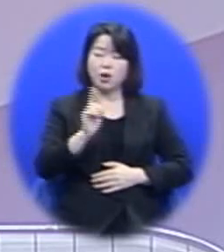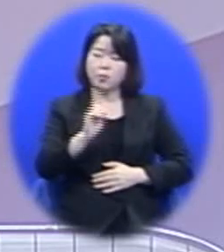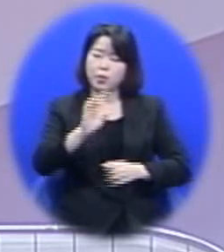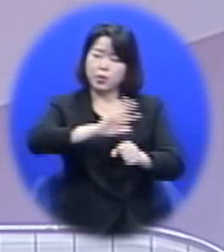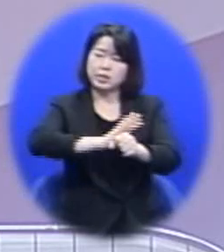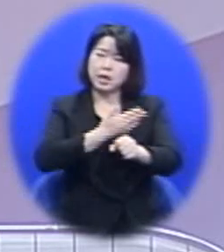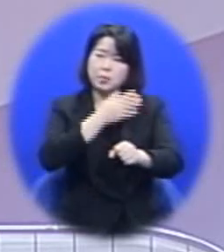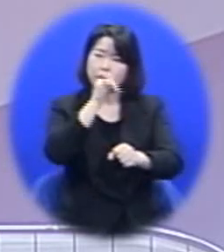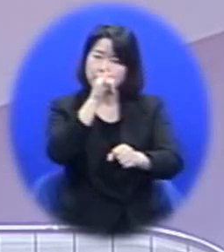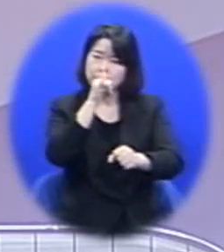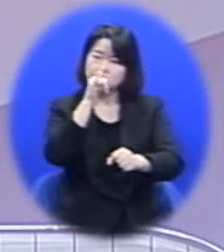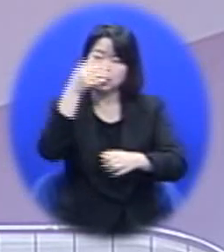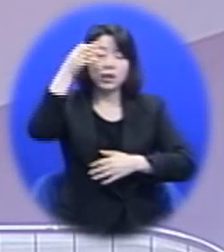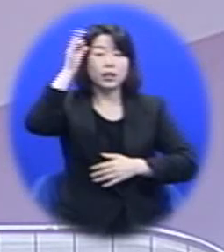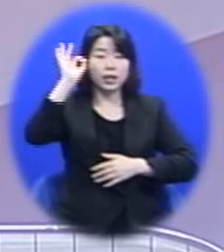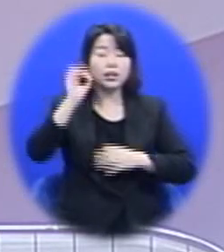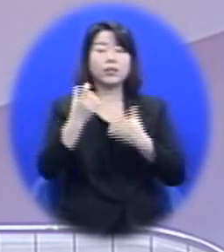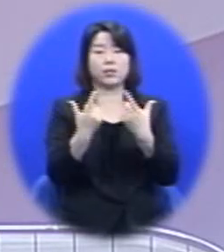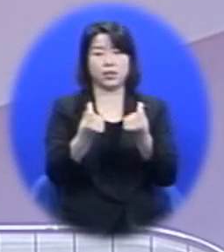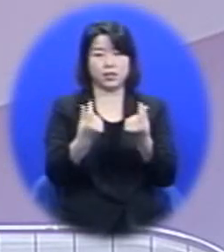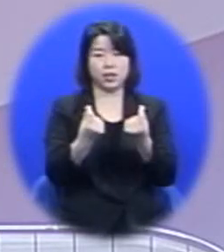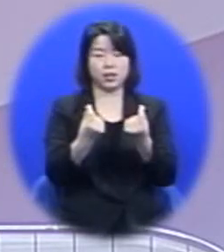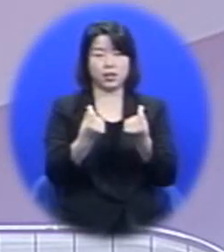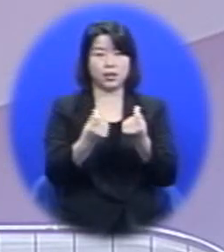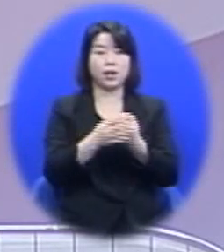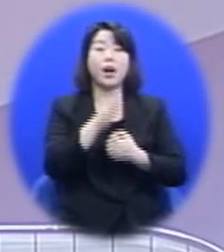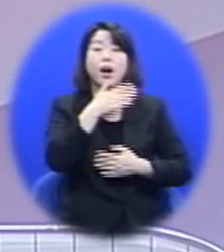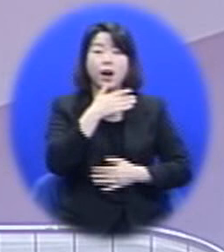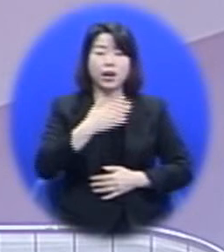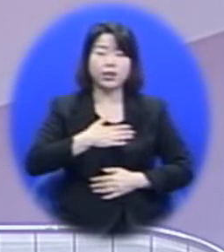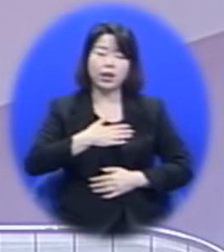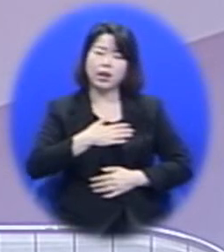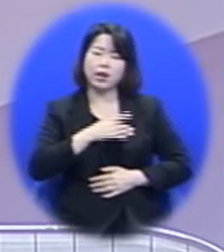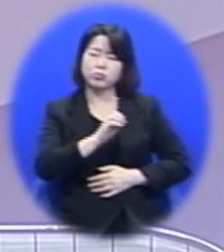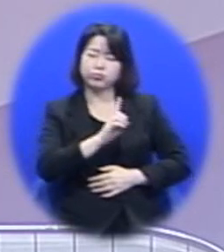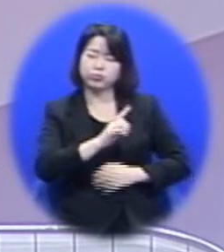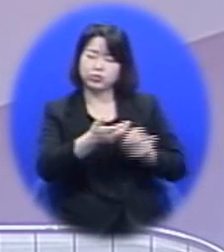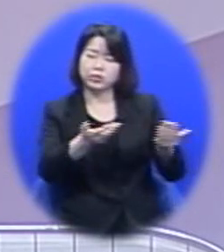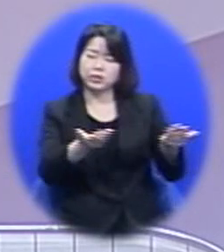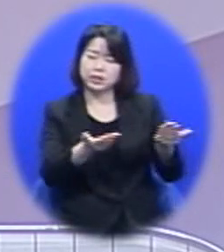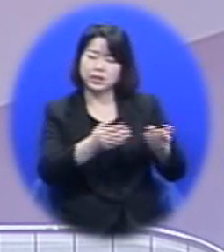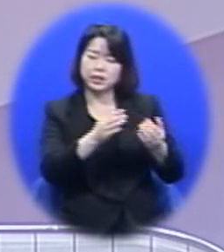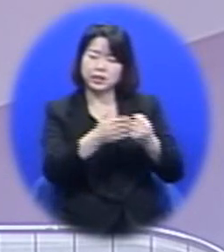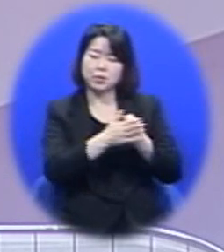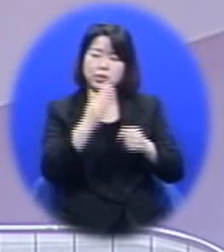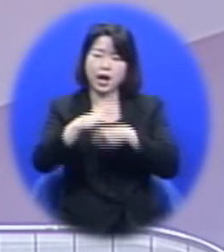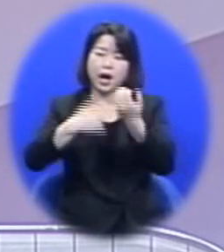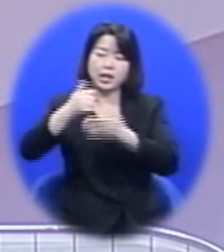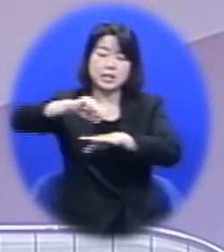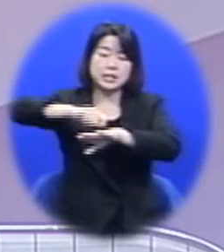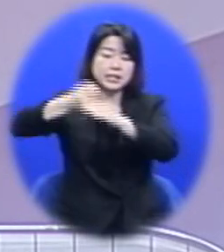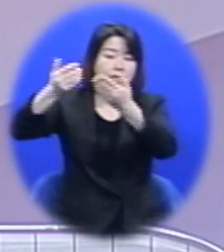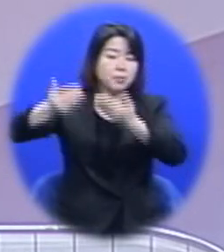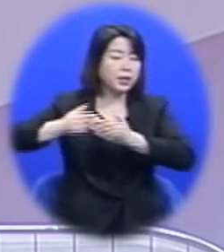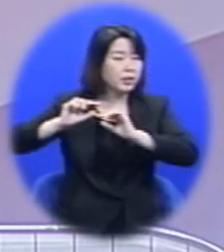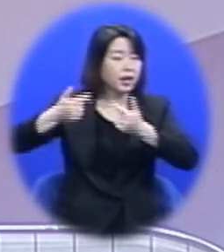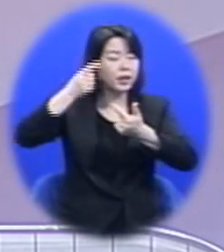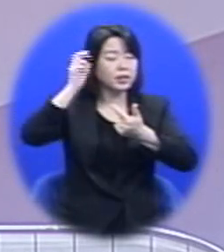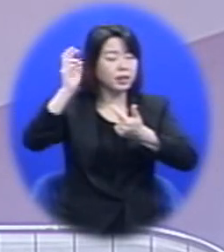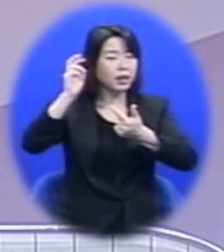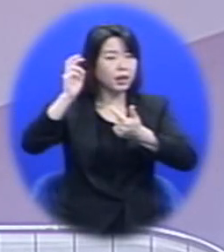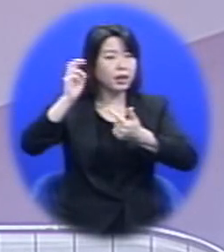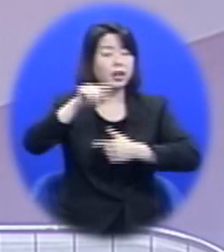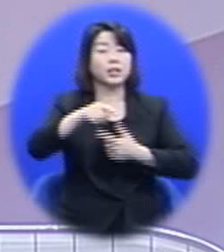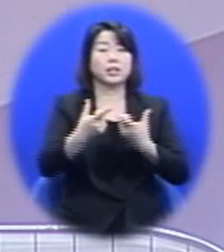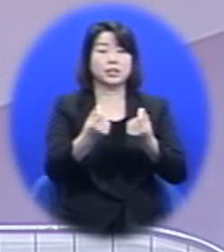것을 깨달았던 것 같습니다. 내가 이런 일 때문에 하나님의 징계를 받는 게 아닌가